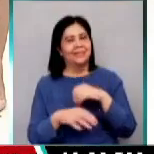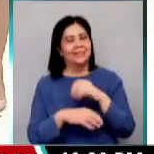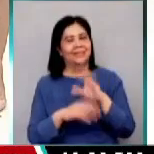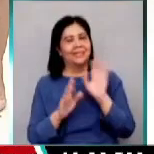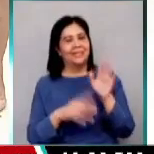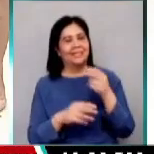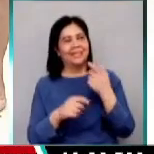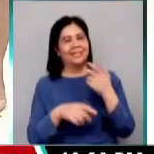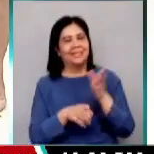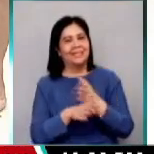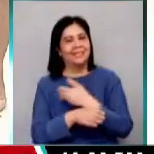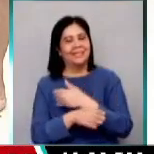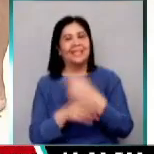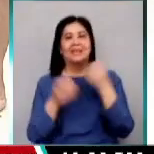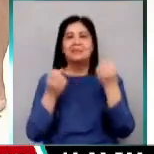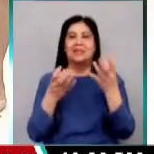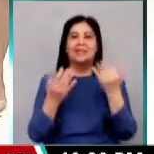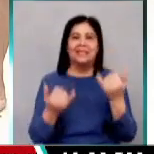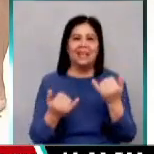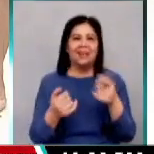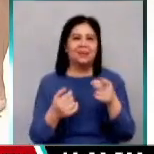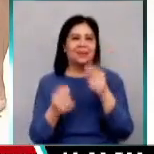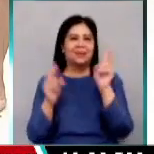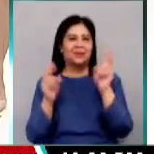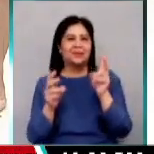Dumarami ngayon ang hindi